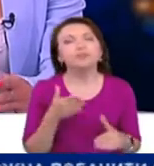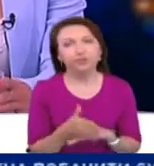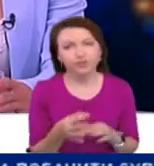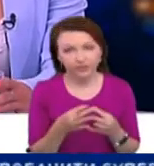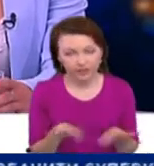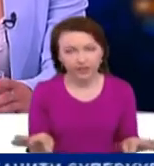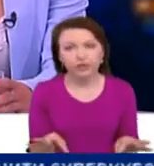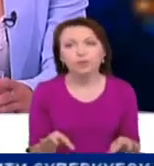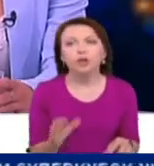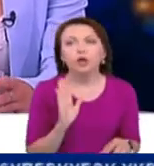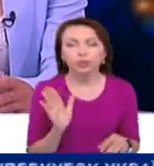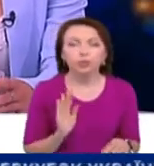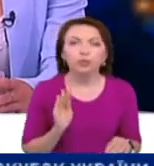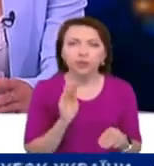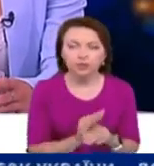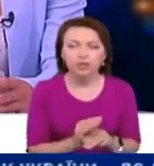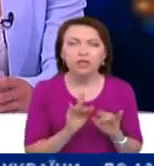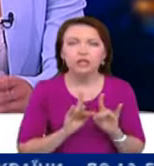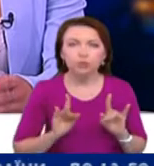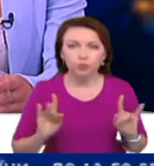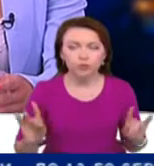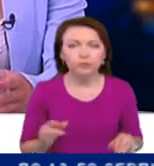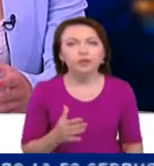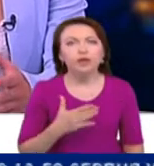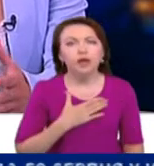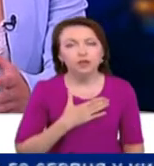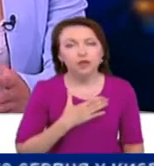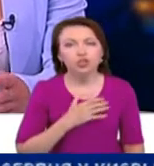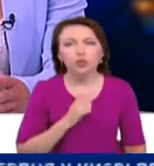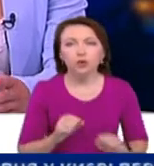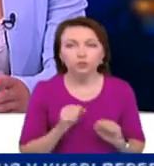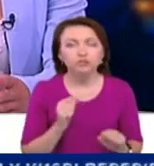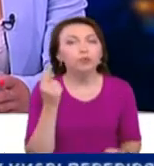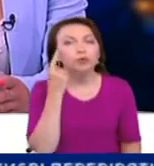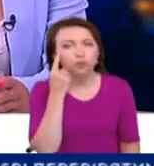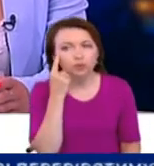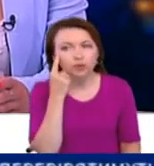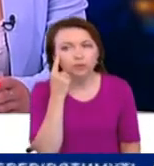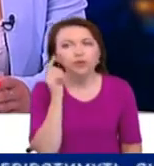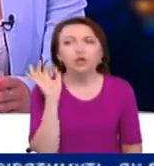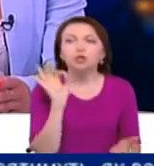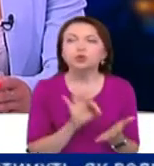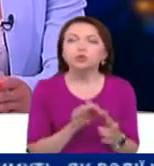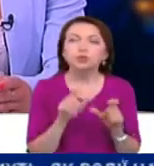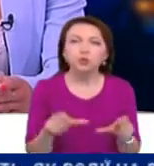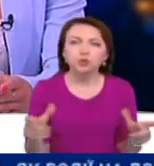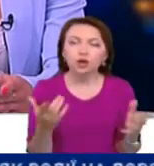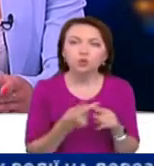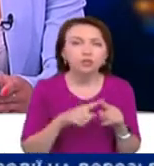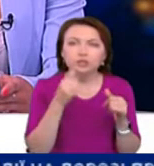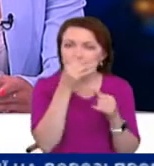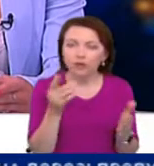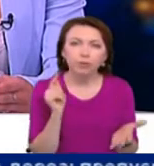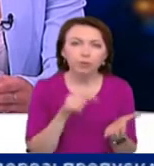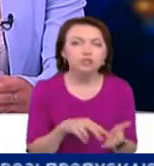і будуть доповнительні трибуни. То есть наше руководство подумало о том, чтобы те люди, которые не смогли попасть к